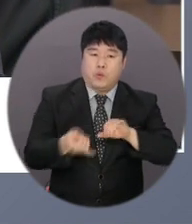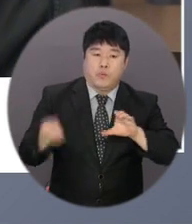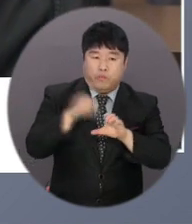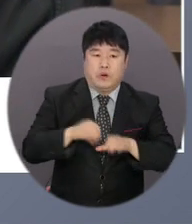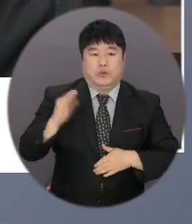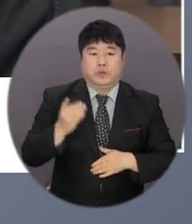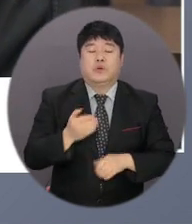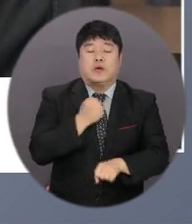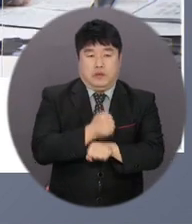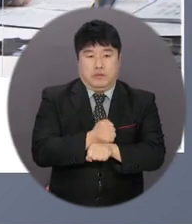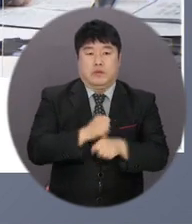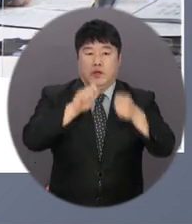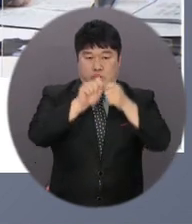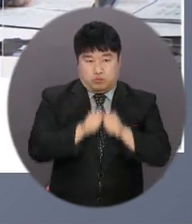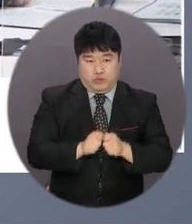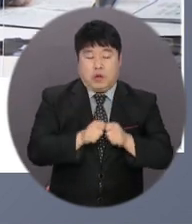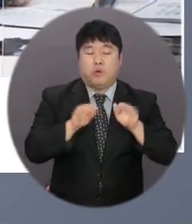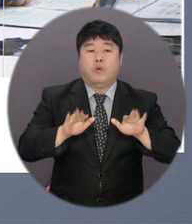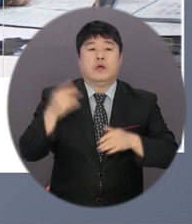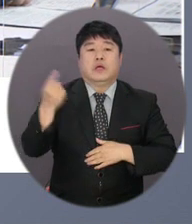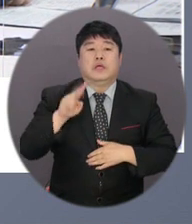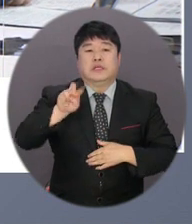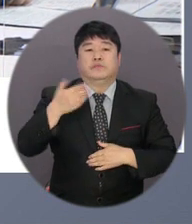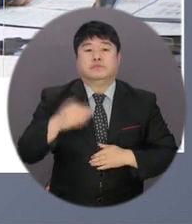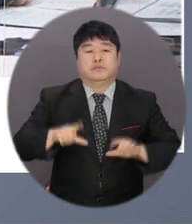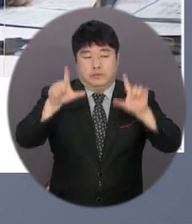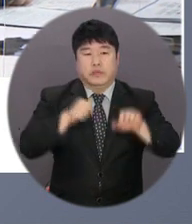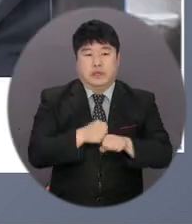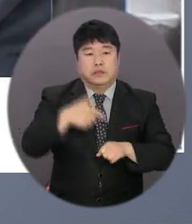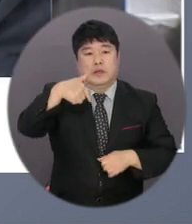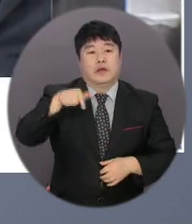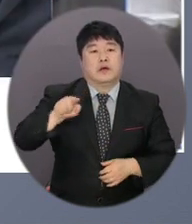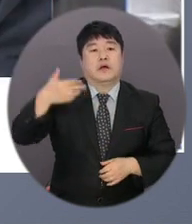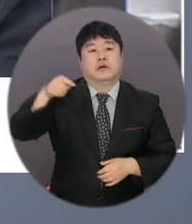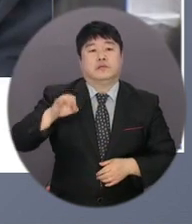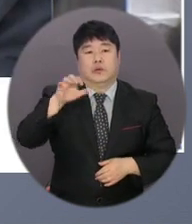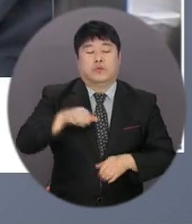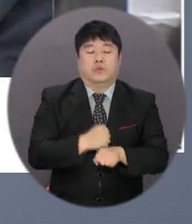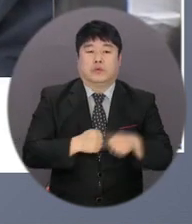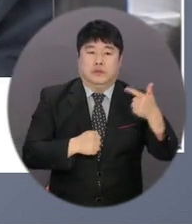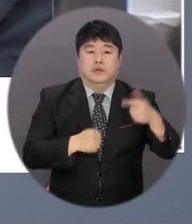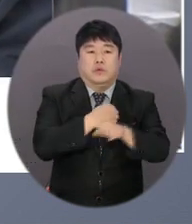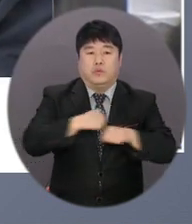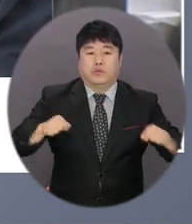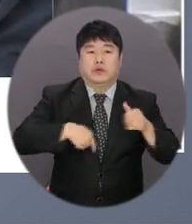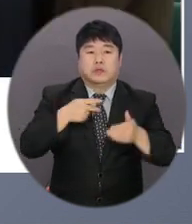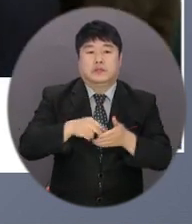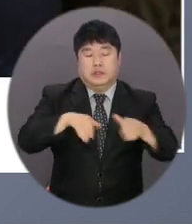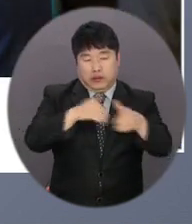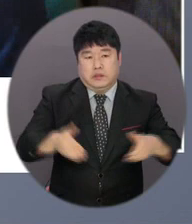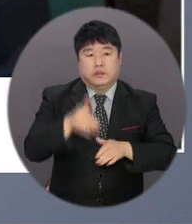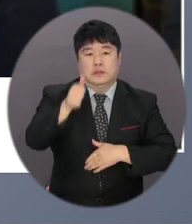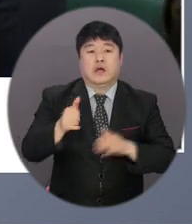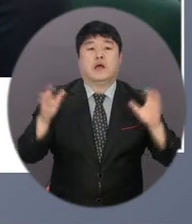들어가도록 하겠습니다. 구체적으로는 오는 28일 날 거창에서 6개